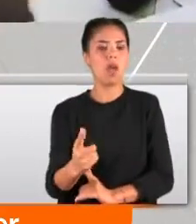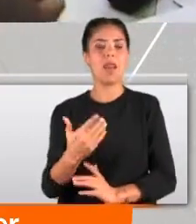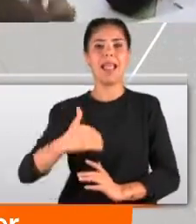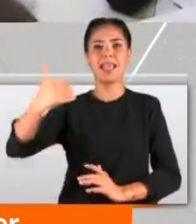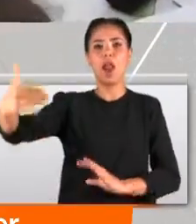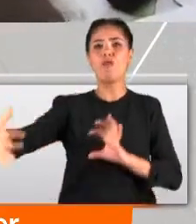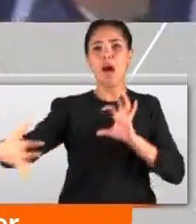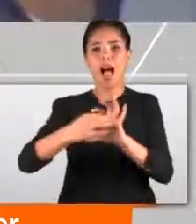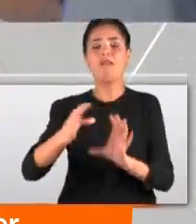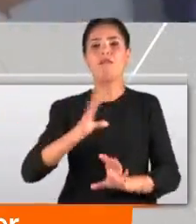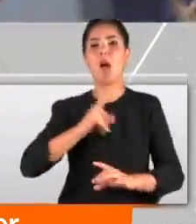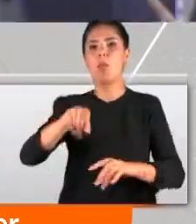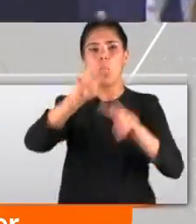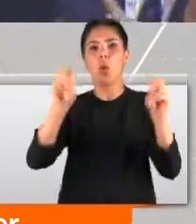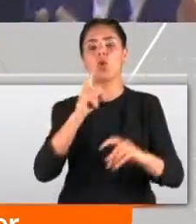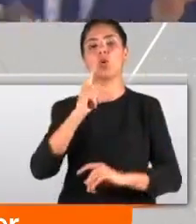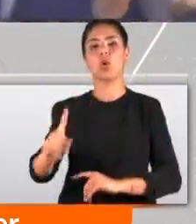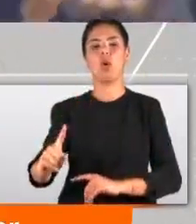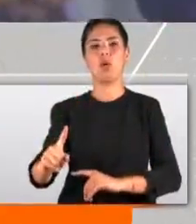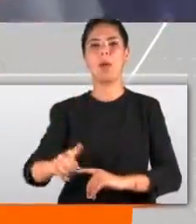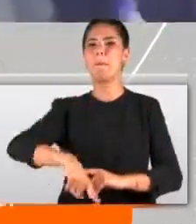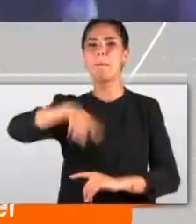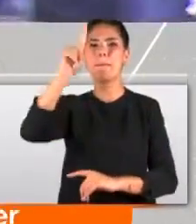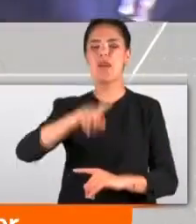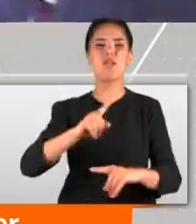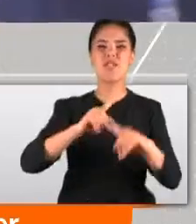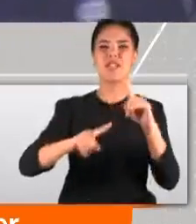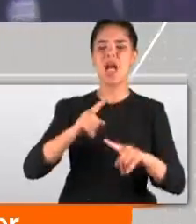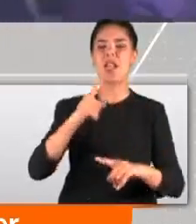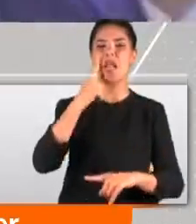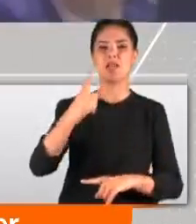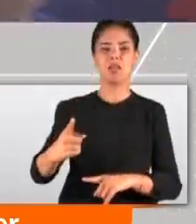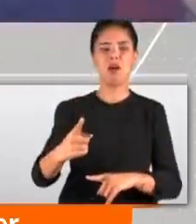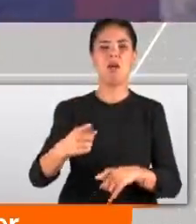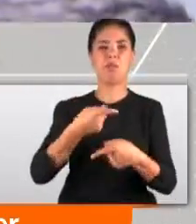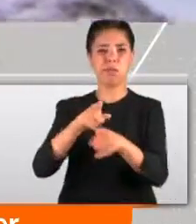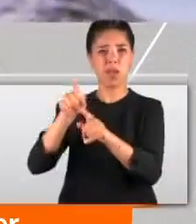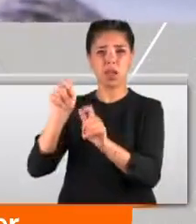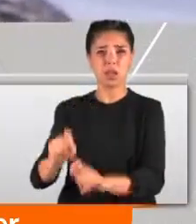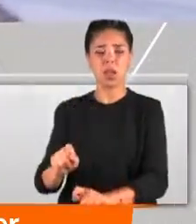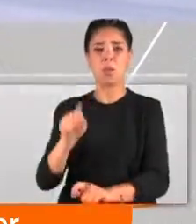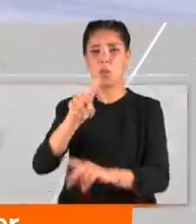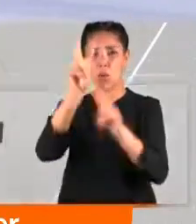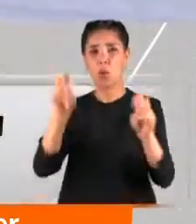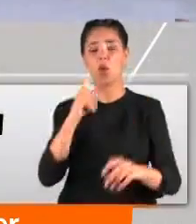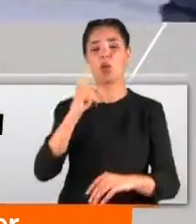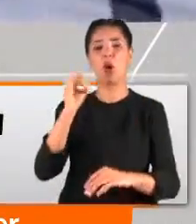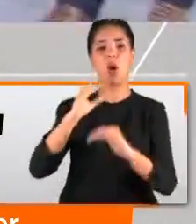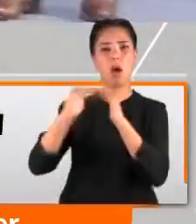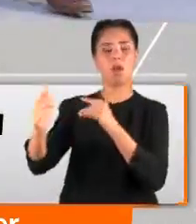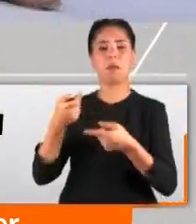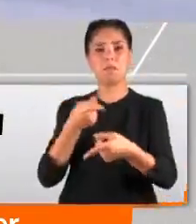geleceğini ilgilendiren bir konuyu gündelik siyasete meze yapmak, bu konu üzerinden